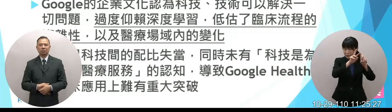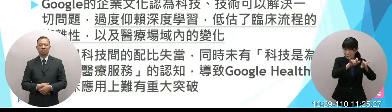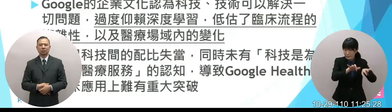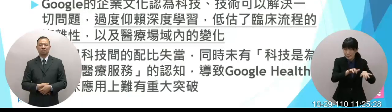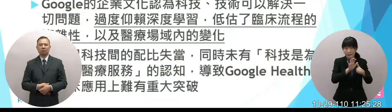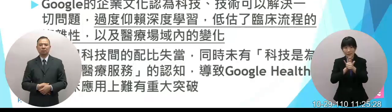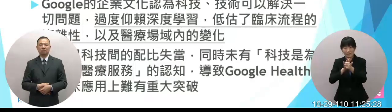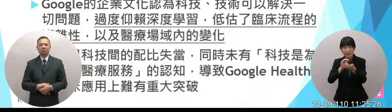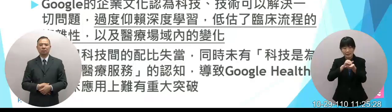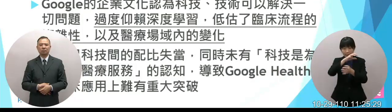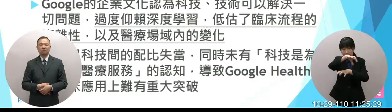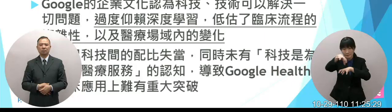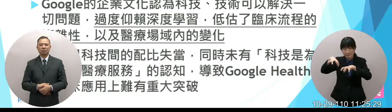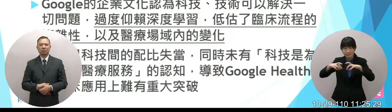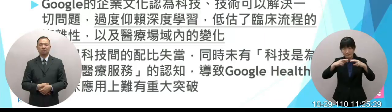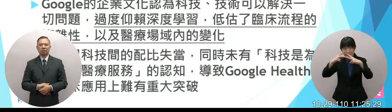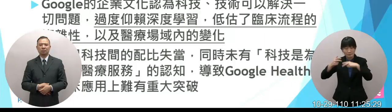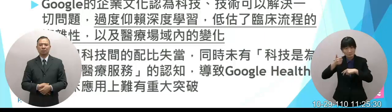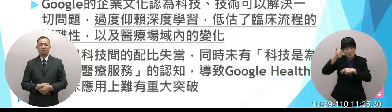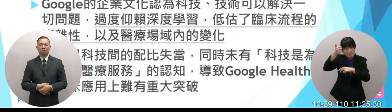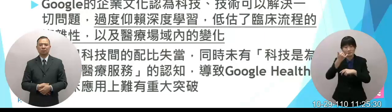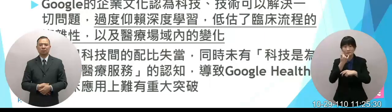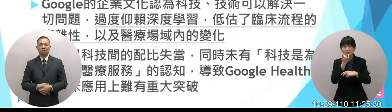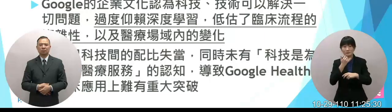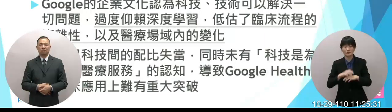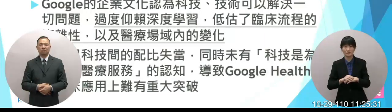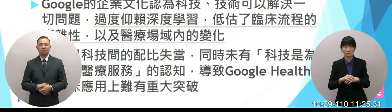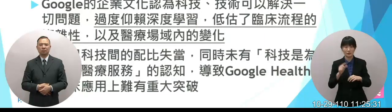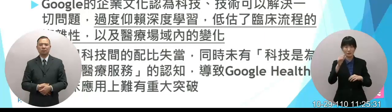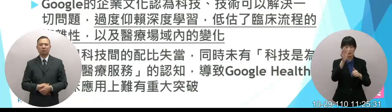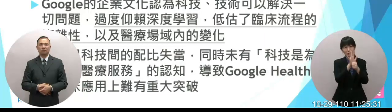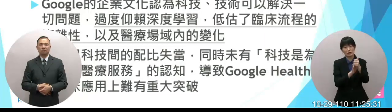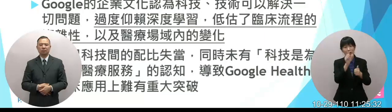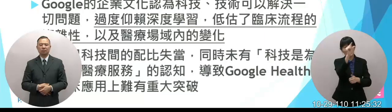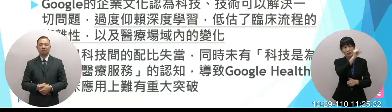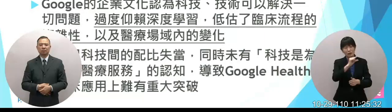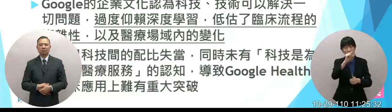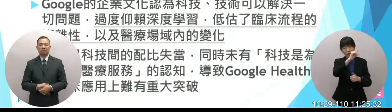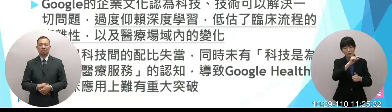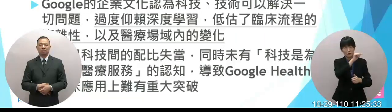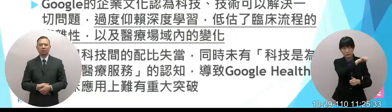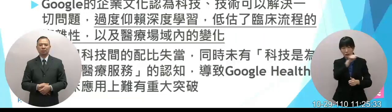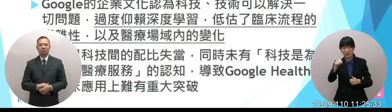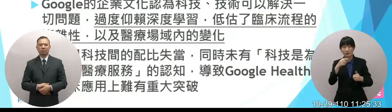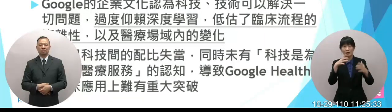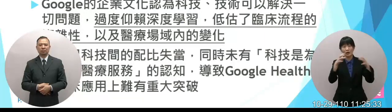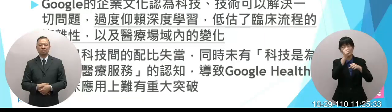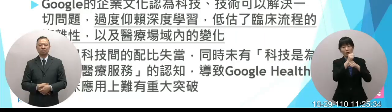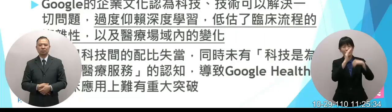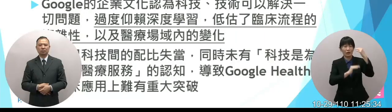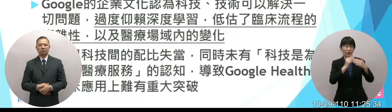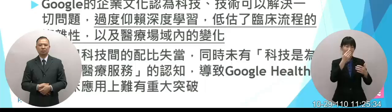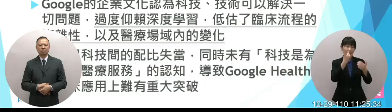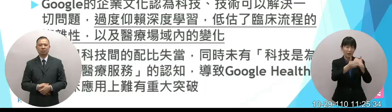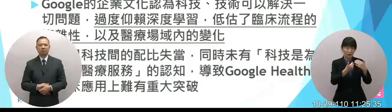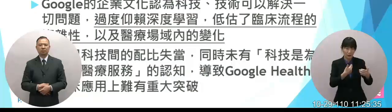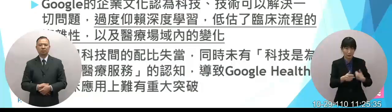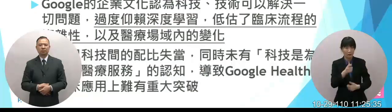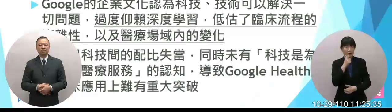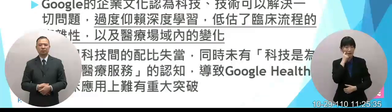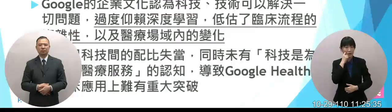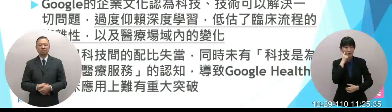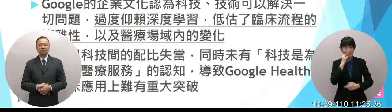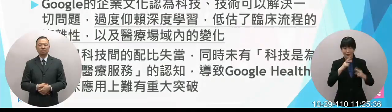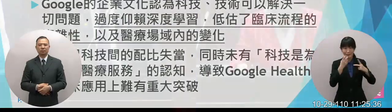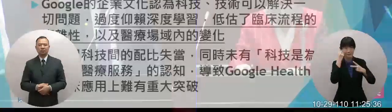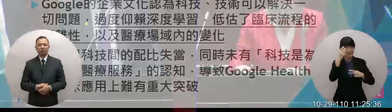理念，导致 Google Health 在临床研究上难以有重大的突破。同样的经验我